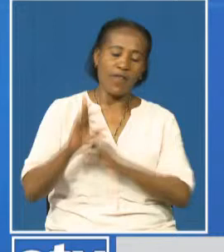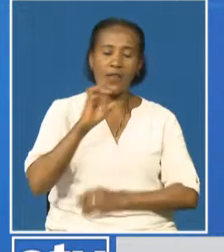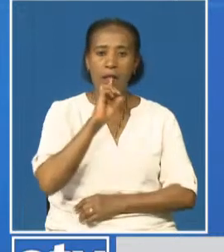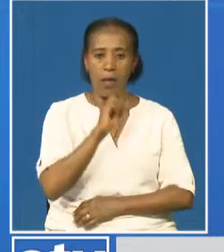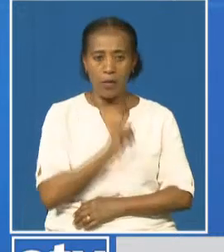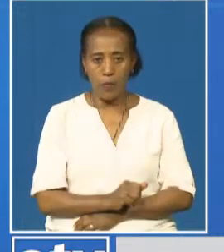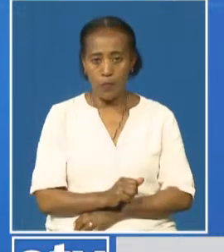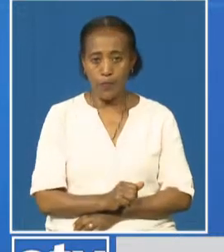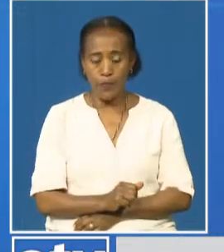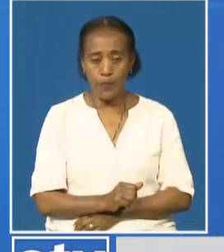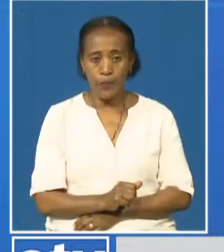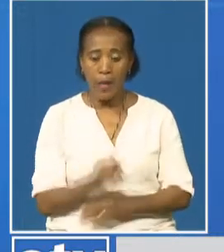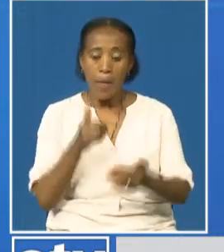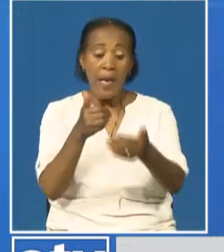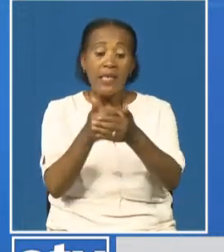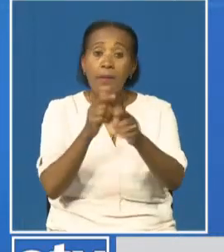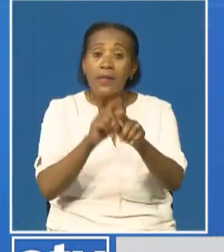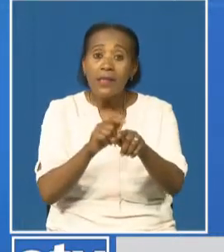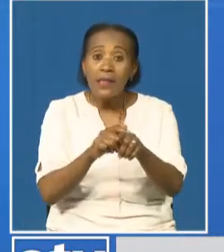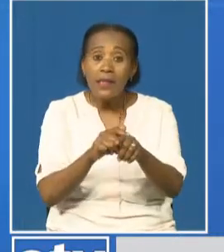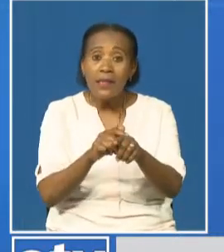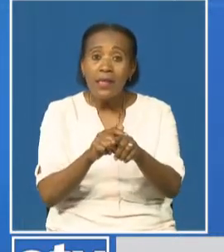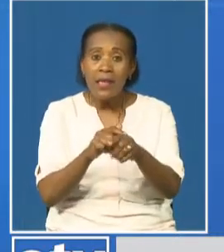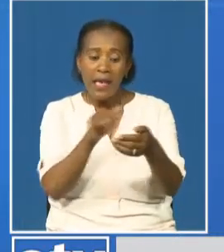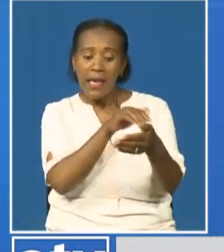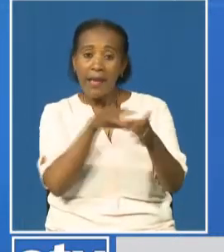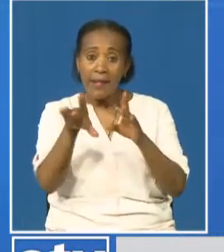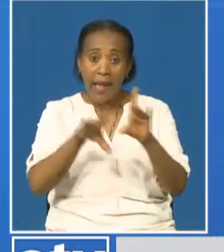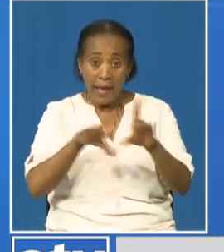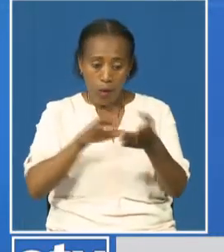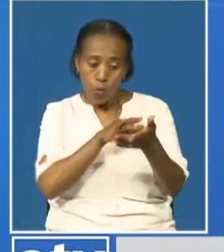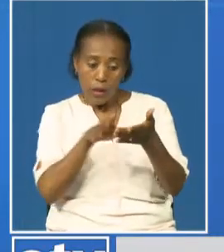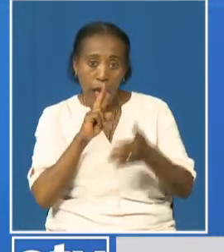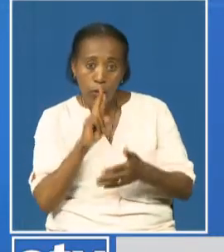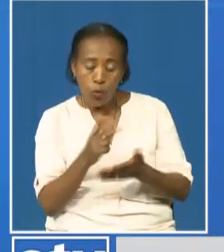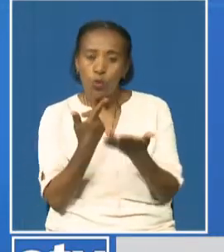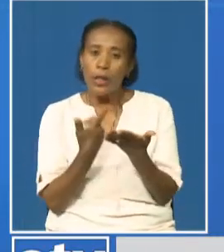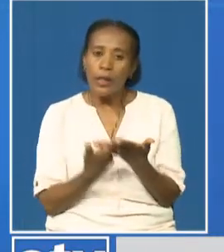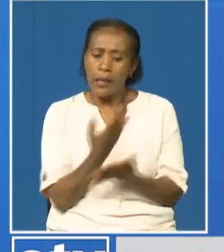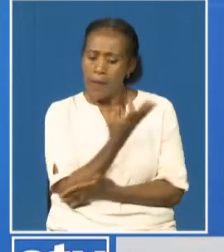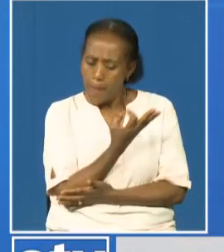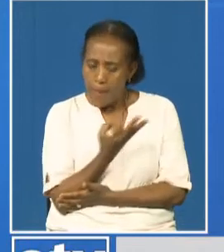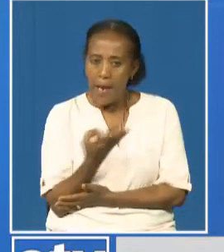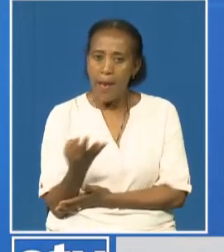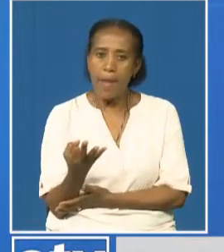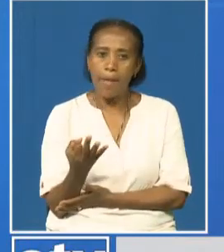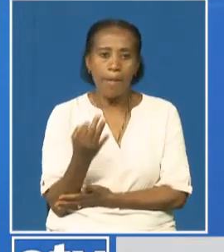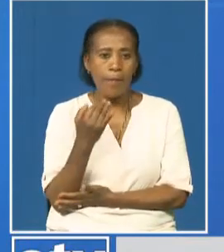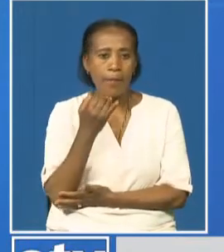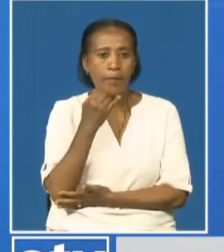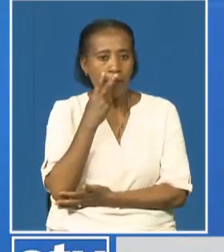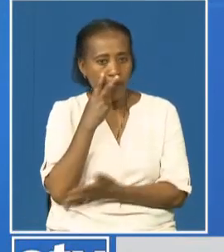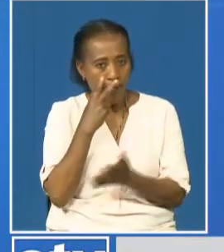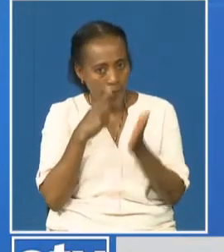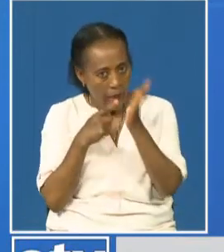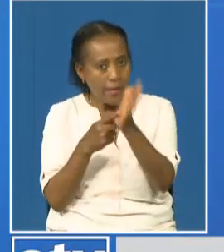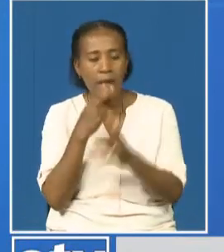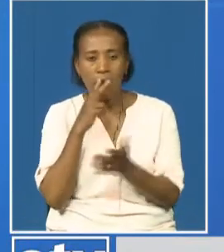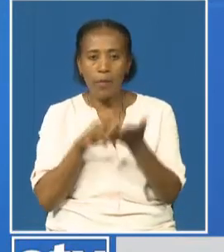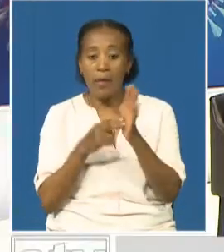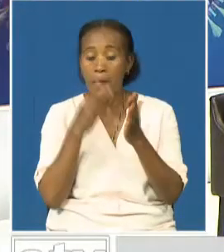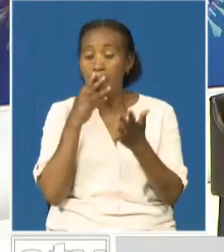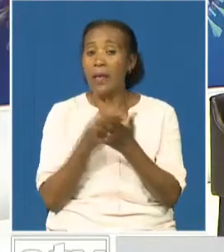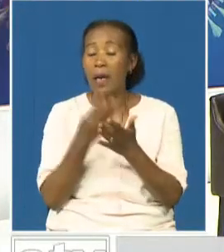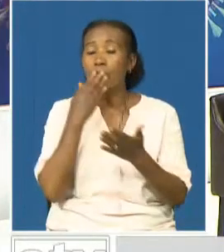ነው። በቅርብ ጊዜ የተደረጉ ጥናቶችም ይሄንን በደንብ ያሳያሉ ማለት ነው።